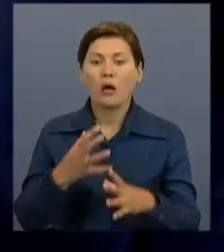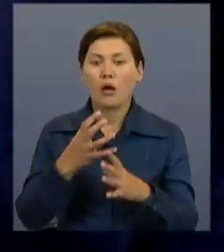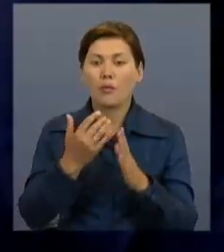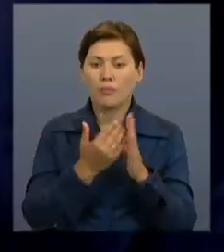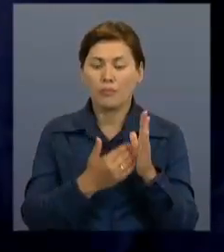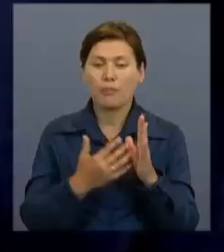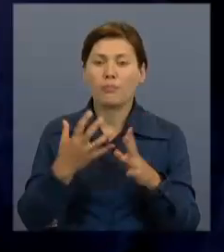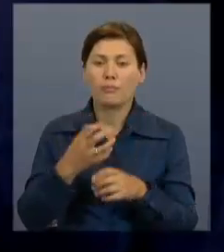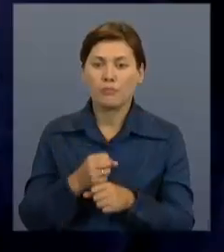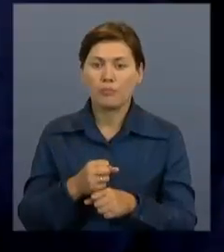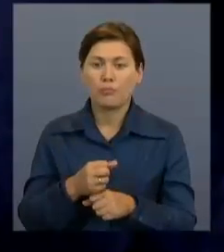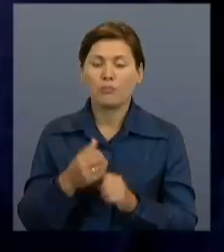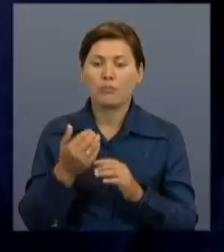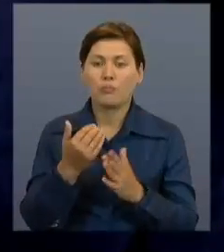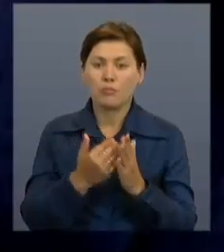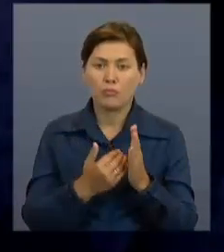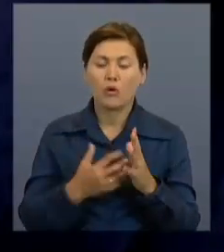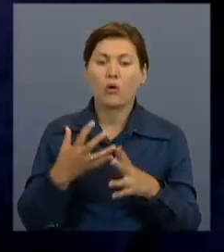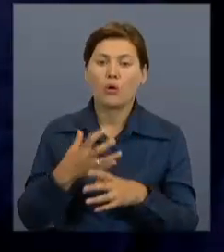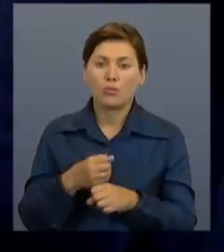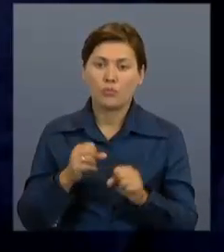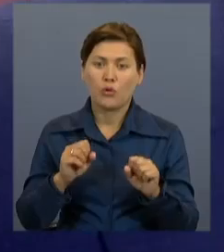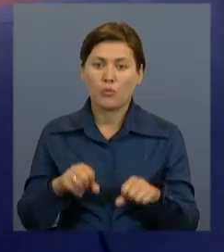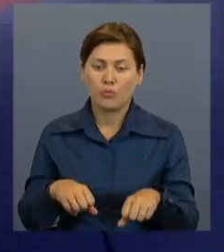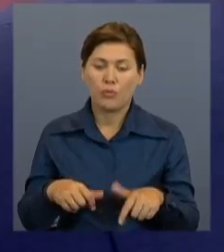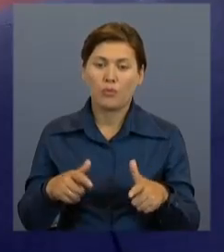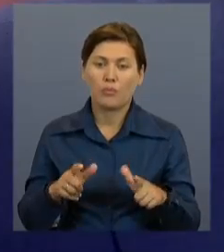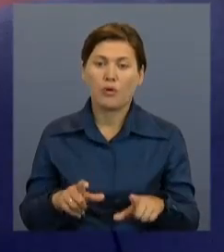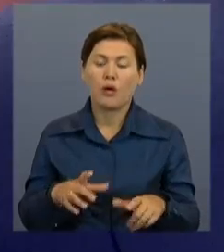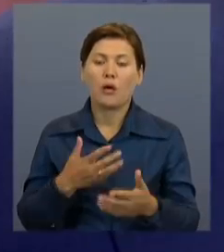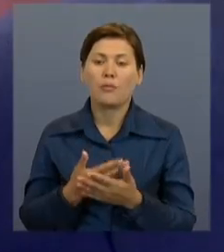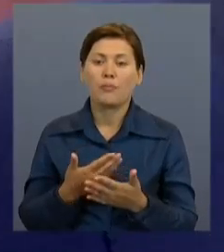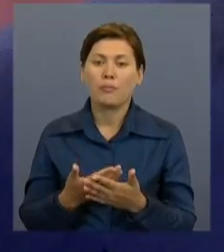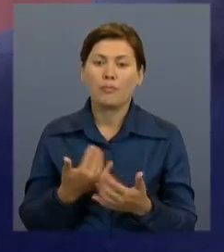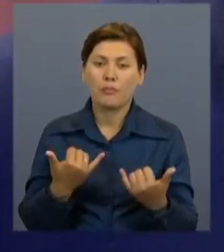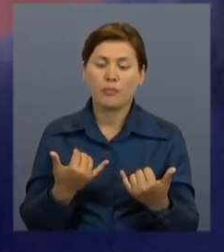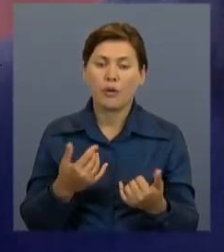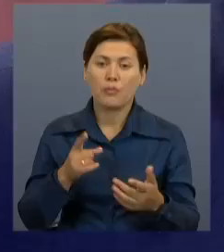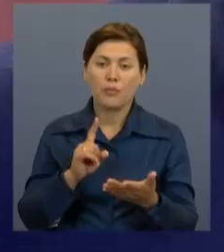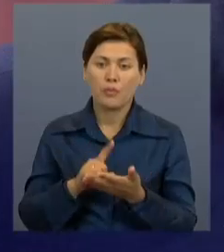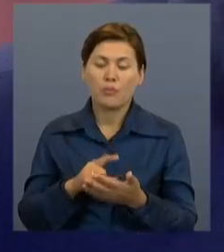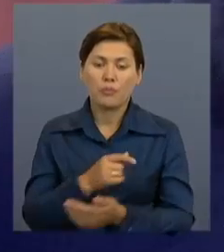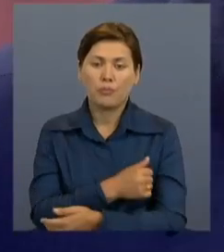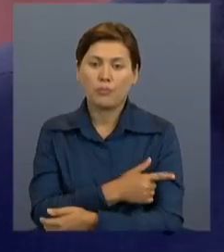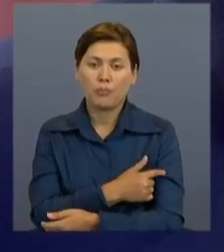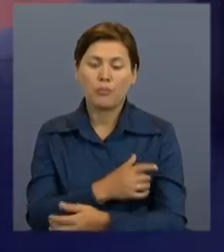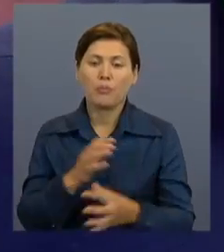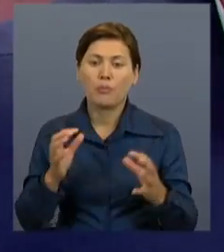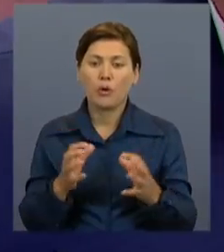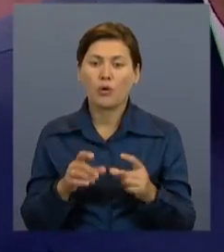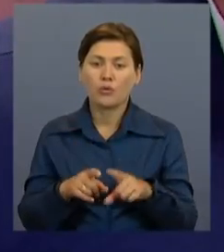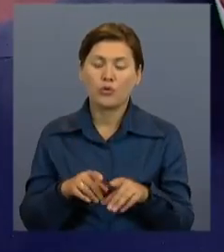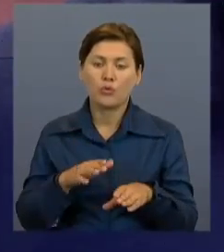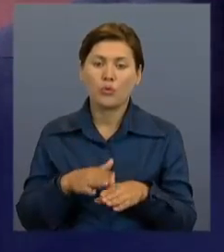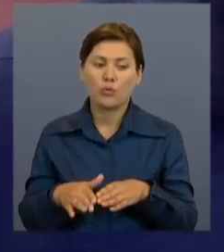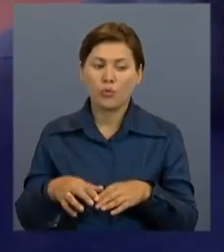бұл тізімі аурулардың біраз қысқаруы мүмкін. Мәселе, біз қазір міндетті әлеуметтік медициналық сақтандыруды толық